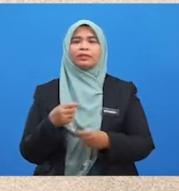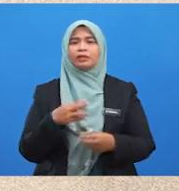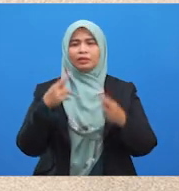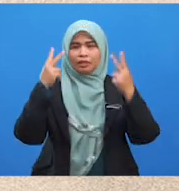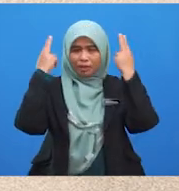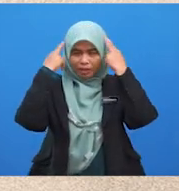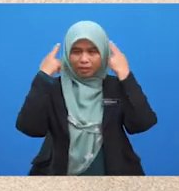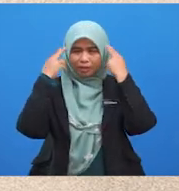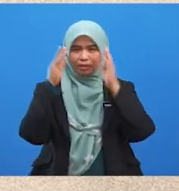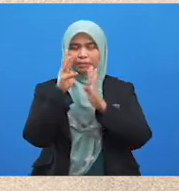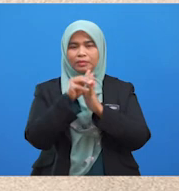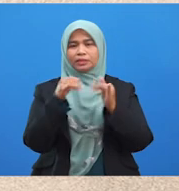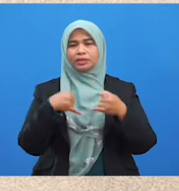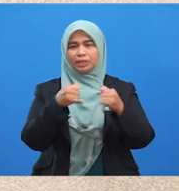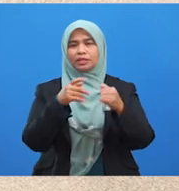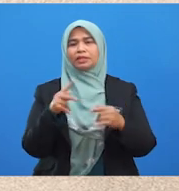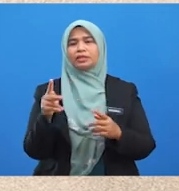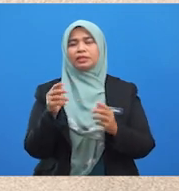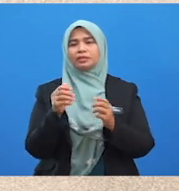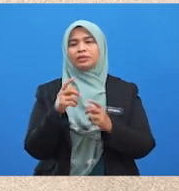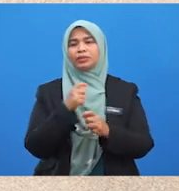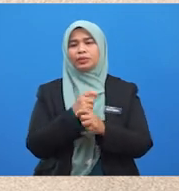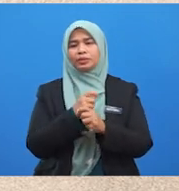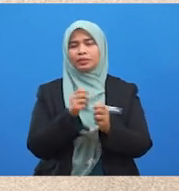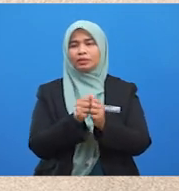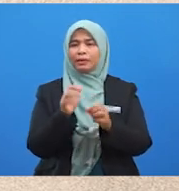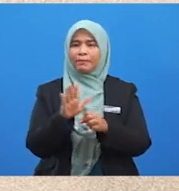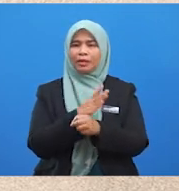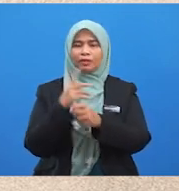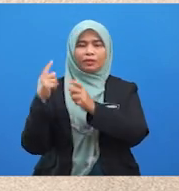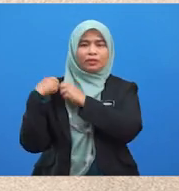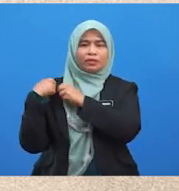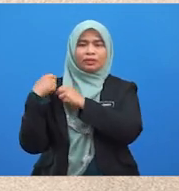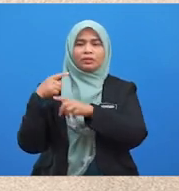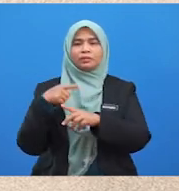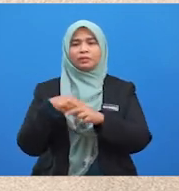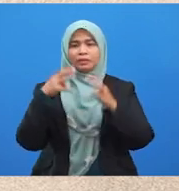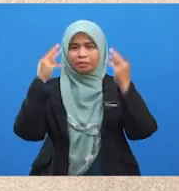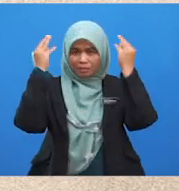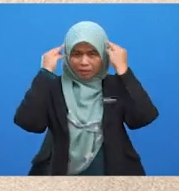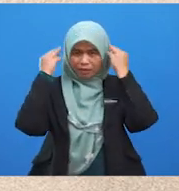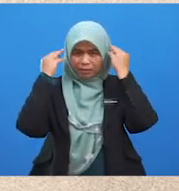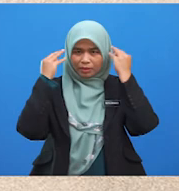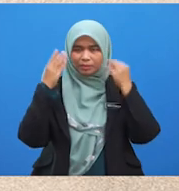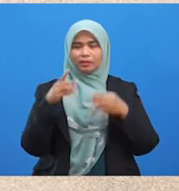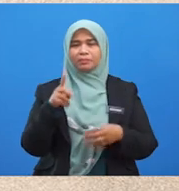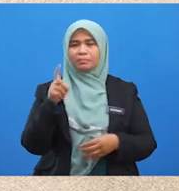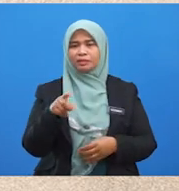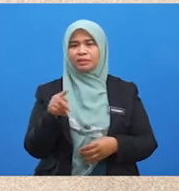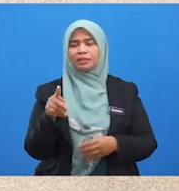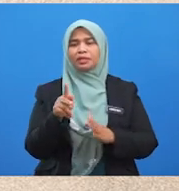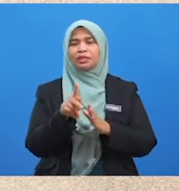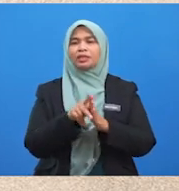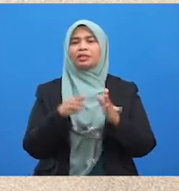Hakim menjalankan tugas dengan penuh tanggungjawab di mahkamah. Beliau memastikan keadaan